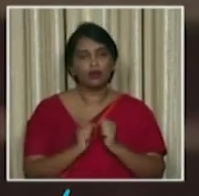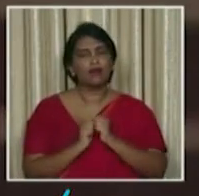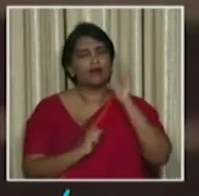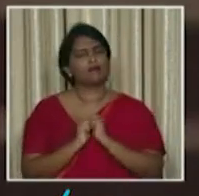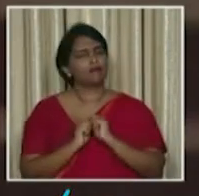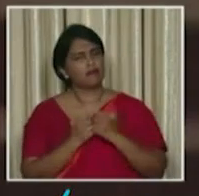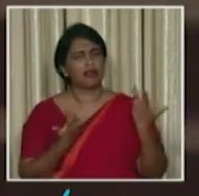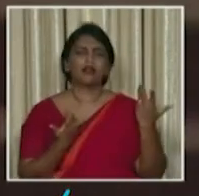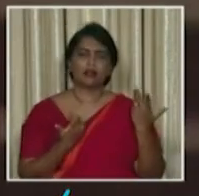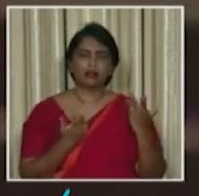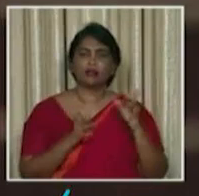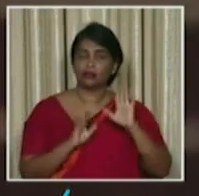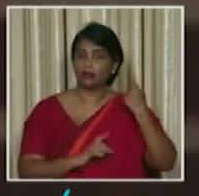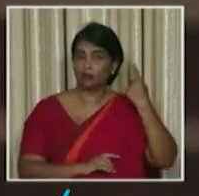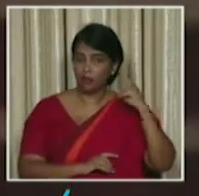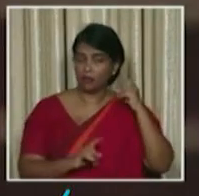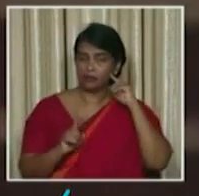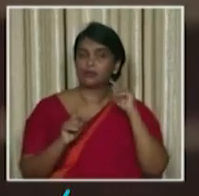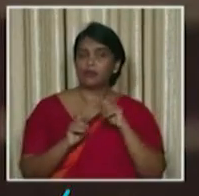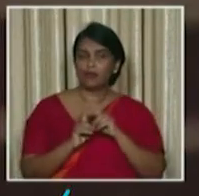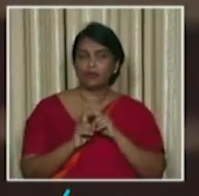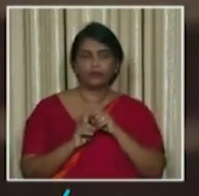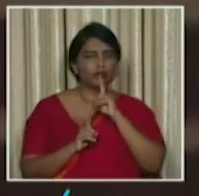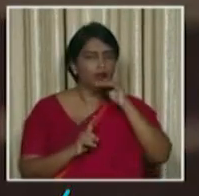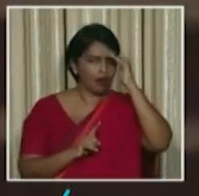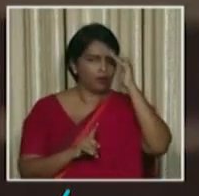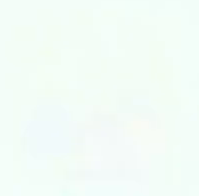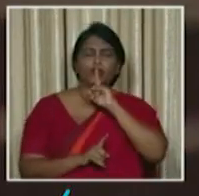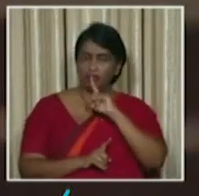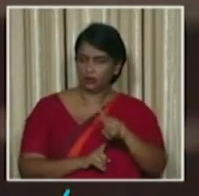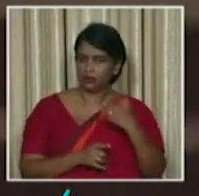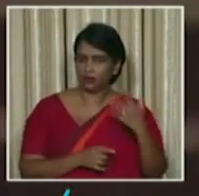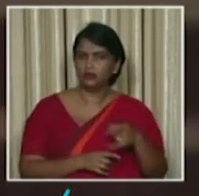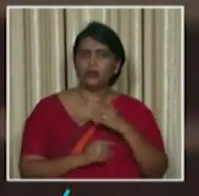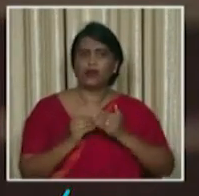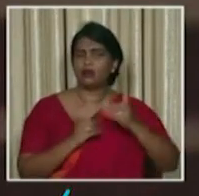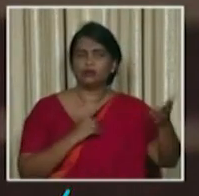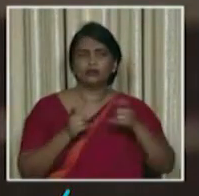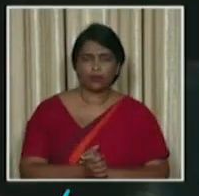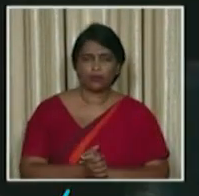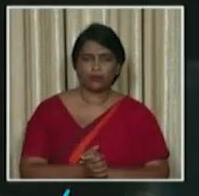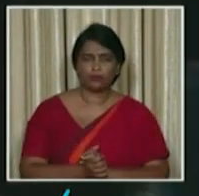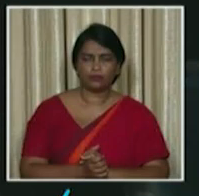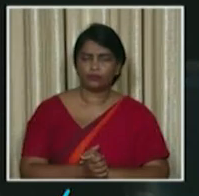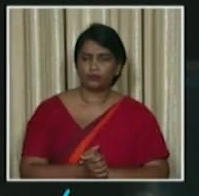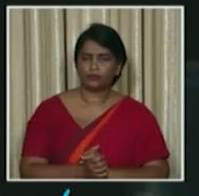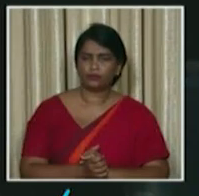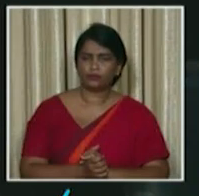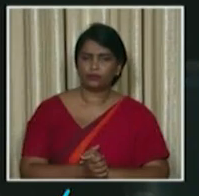වැරදි ගෙනල්ලා. හැබැයි ඊයේ මේ සම්බන්ධව කතානායකතුමා නියෝගයක් උත්තර කරා. එතන යාට කතා කරන දෙයක් නැහැ.